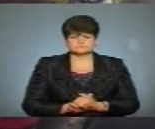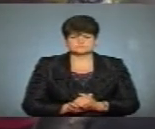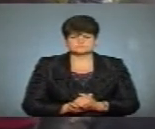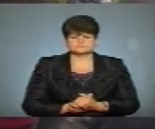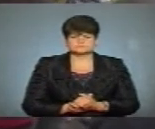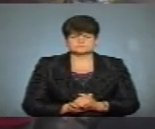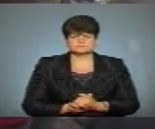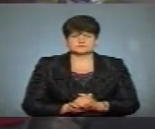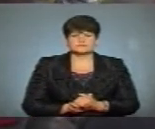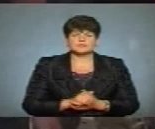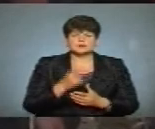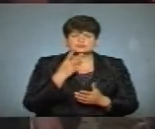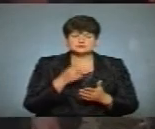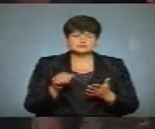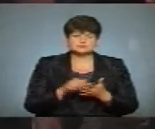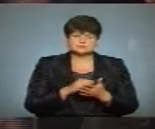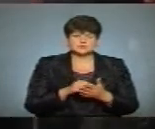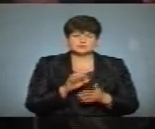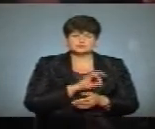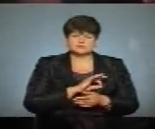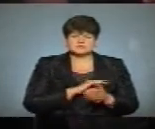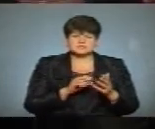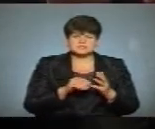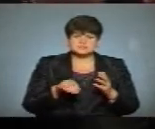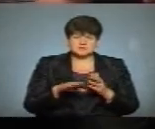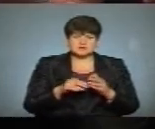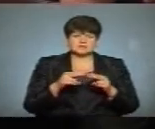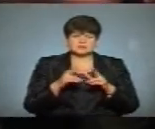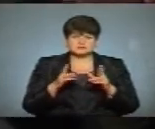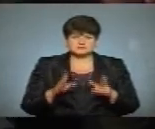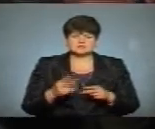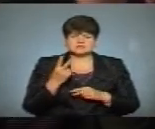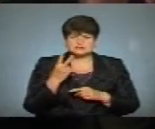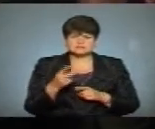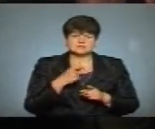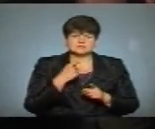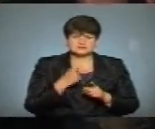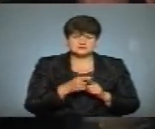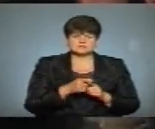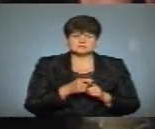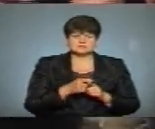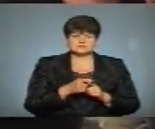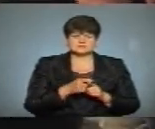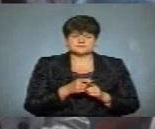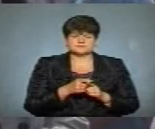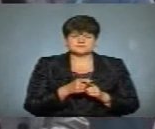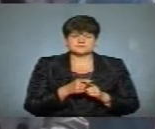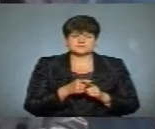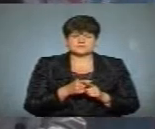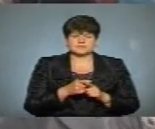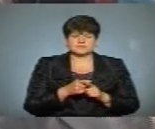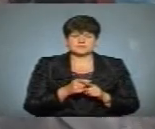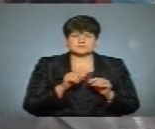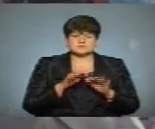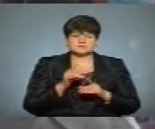Покажіть користування землею і користування мостом. Питання закрите. Просто дайте дві відповіді. Користування землею і мостом. Маю, не маю. Процес